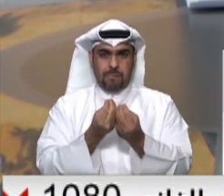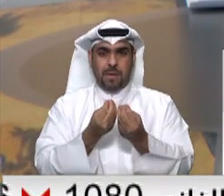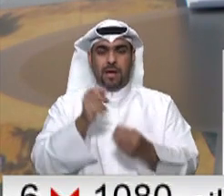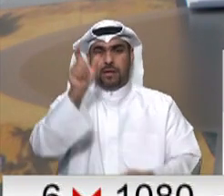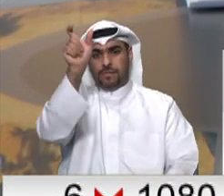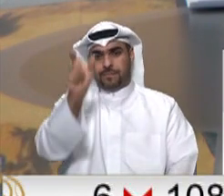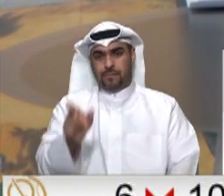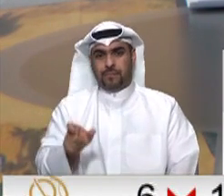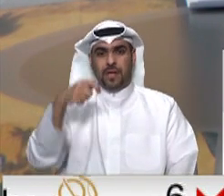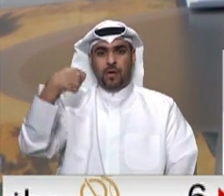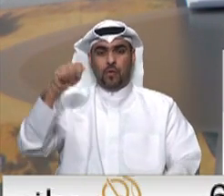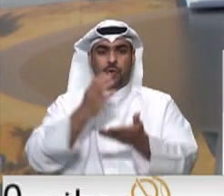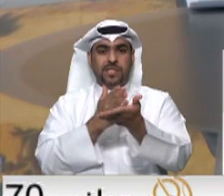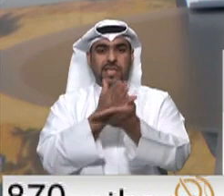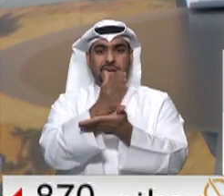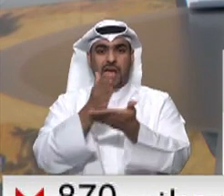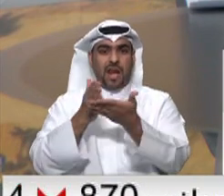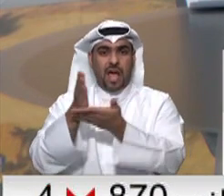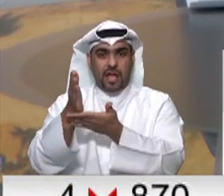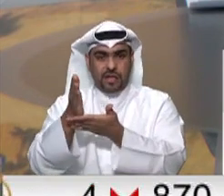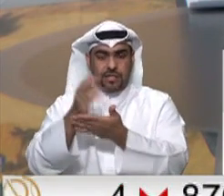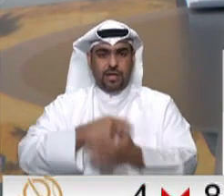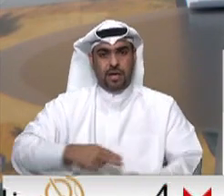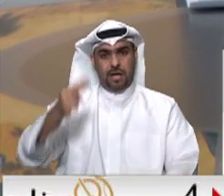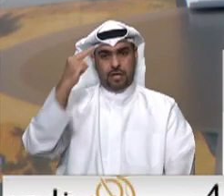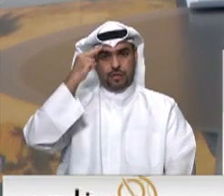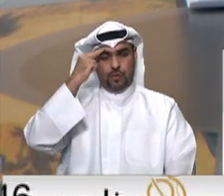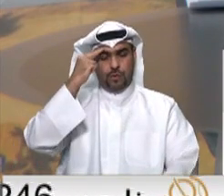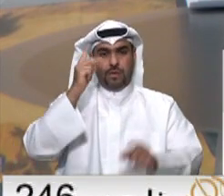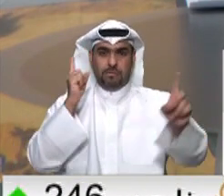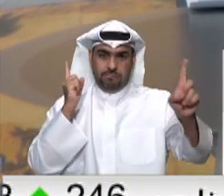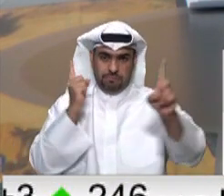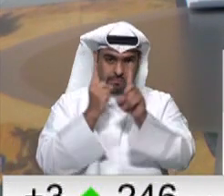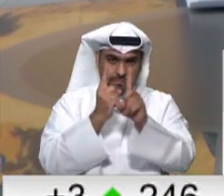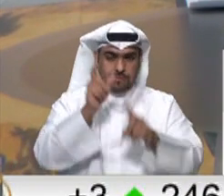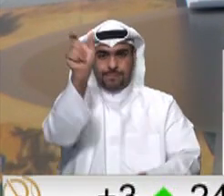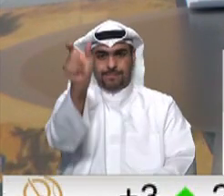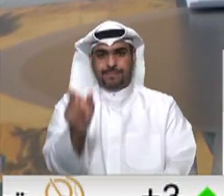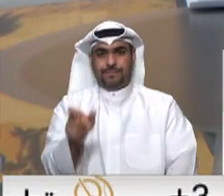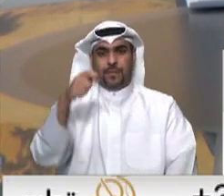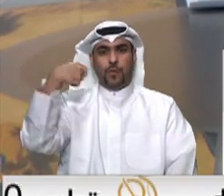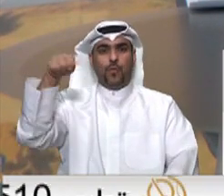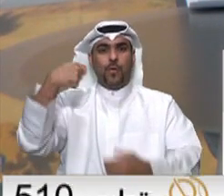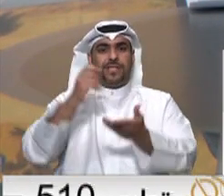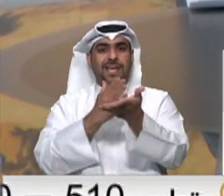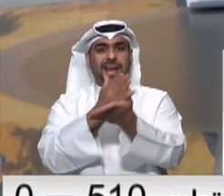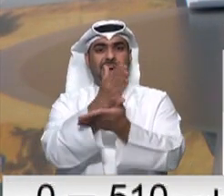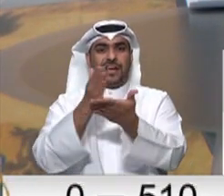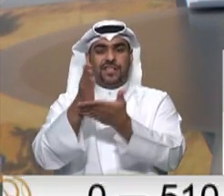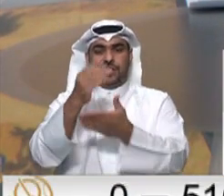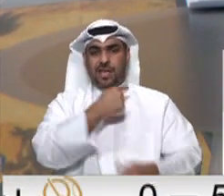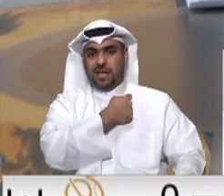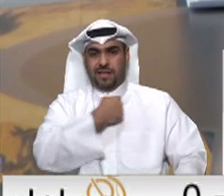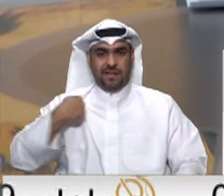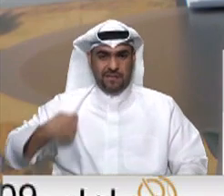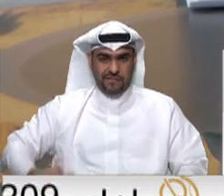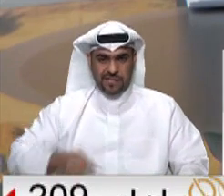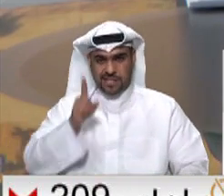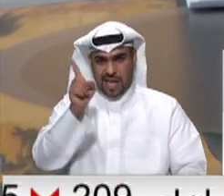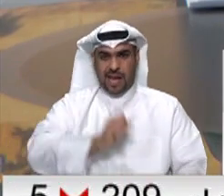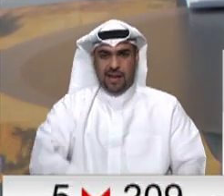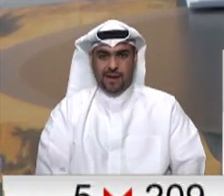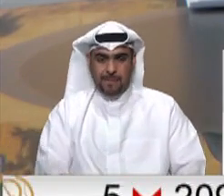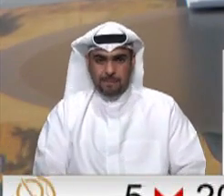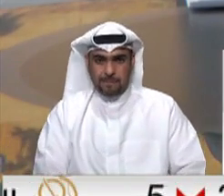سمو الأمير فيصل بن فرحان بن عبد الله بوزير الخارجية الصيني وانغ يي في العاصمة بكين. جاء